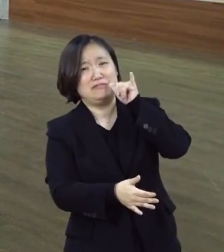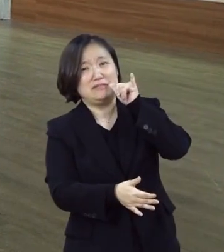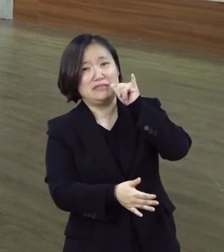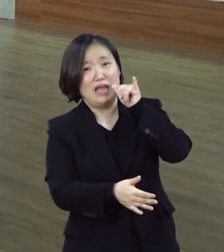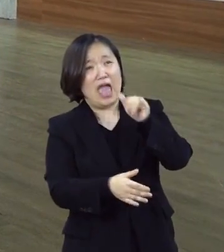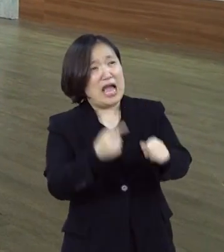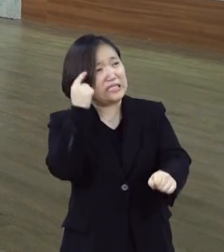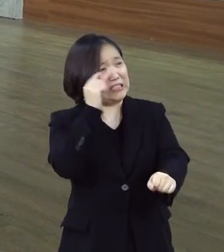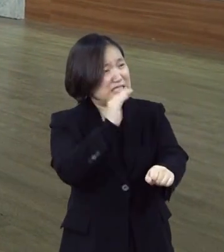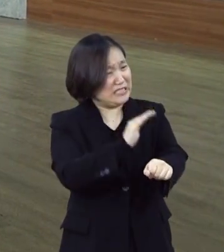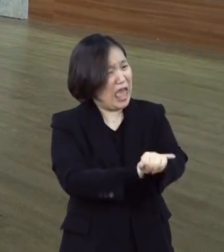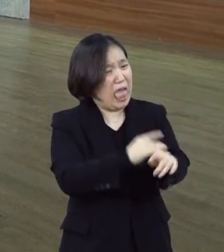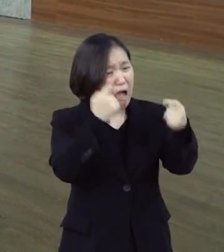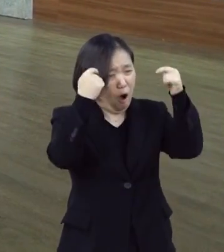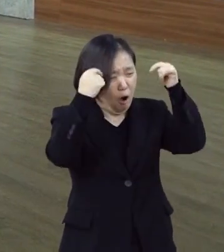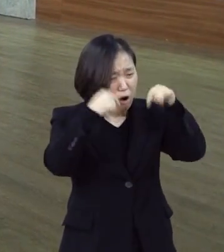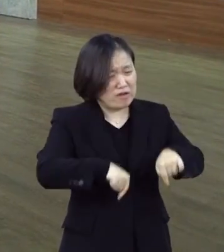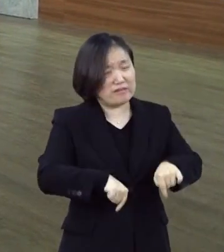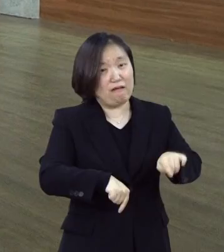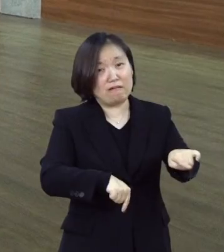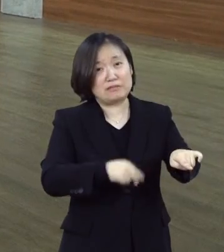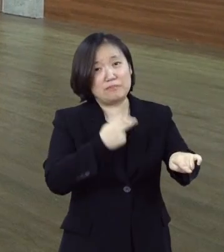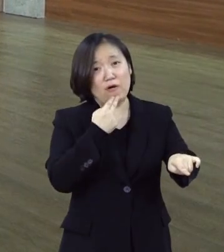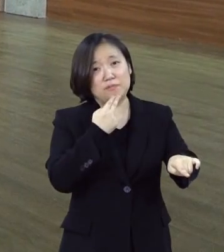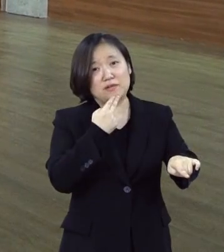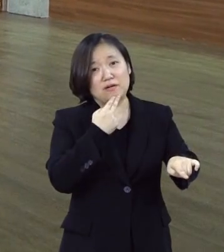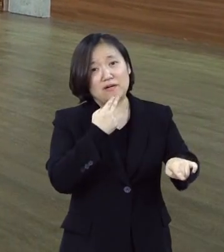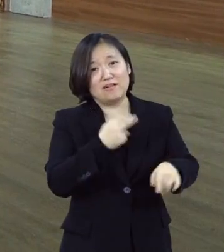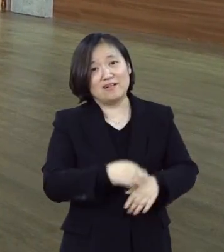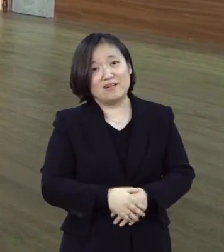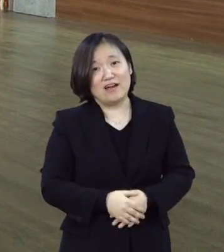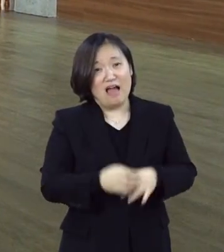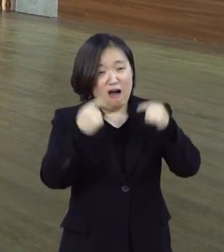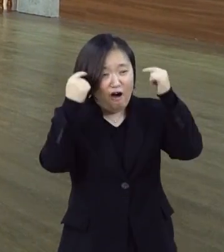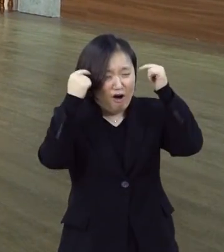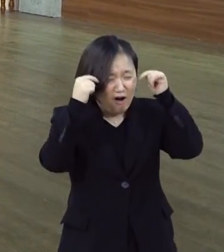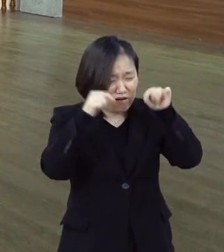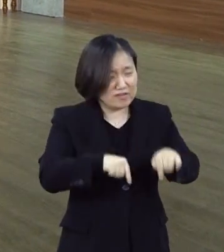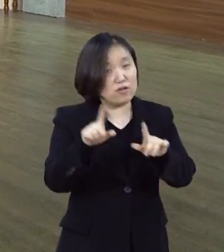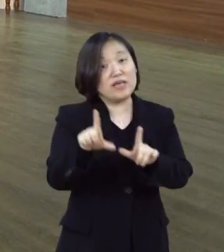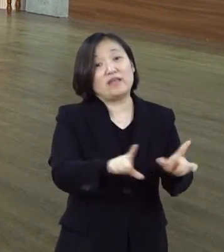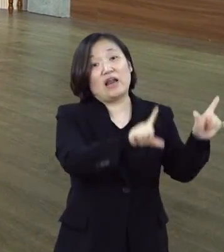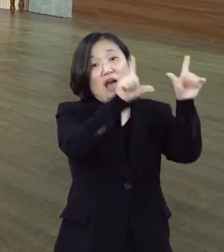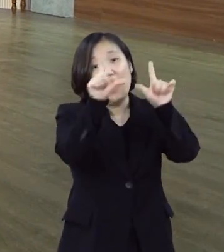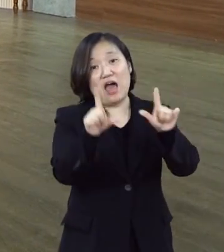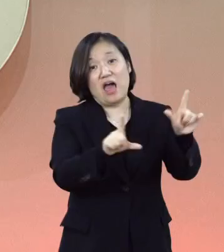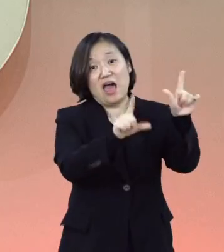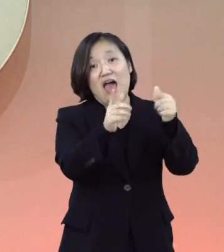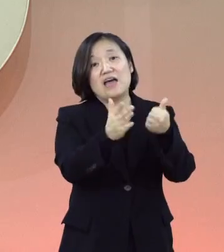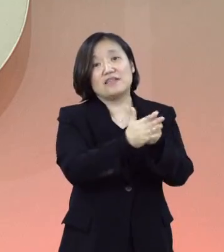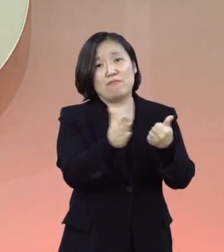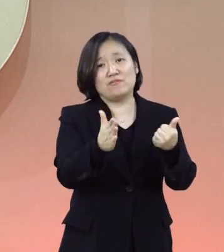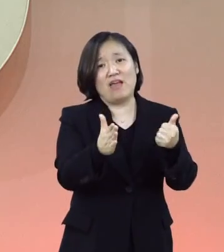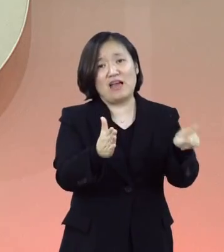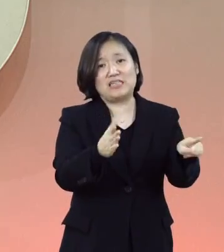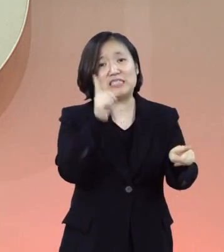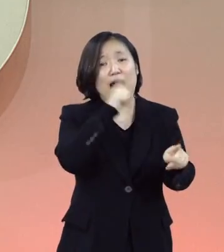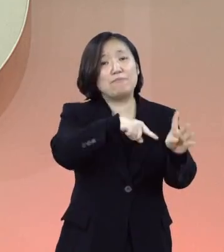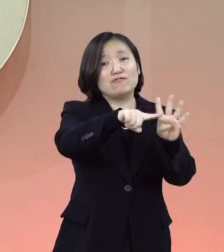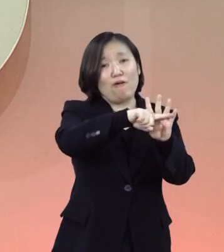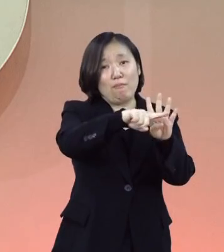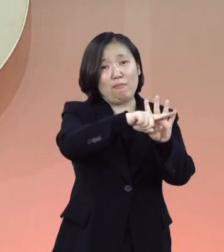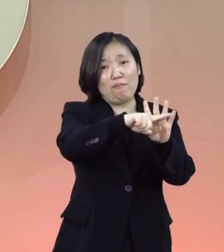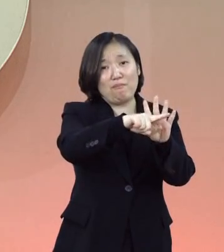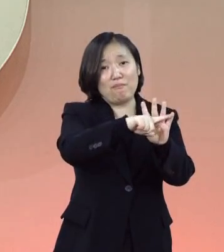즐거움만을 누렸던 어리석은 그 에너지의 힘에 의해서 그 다음 생에는 축생, 개로